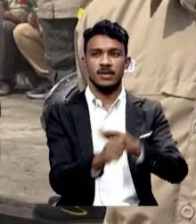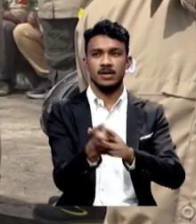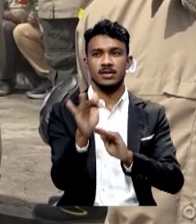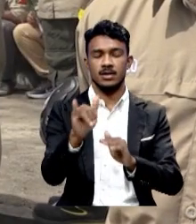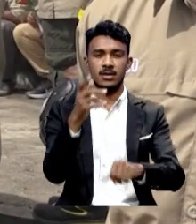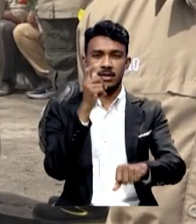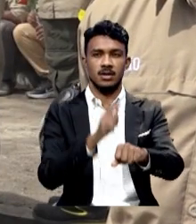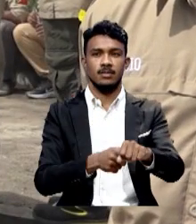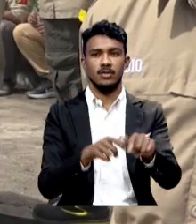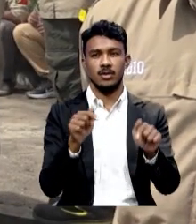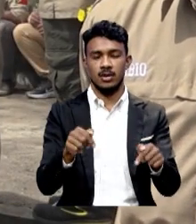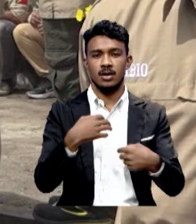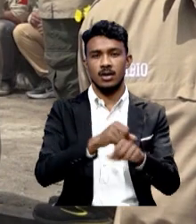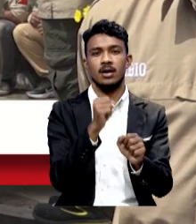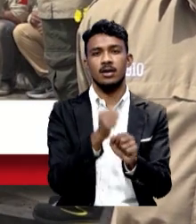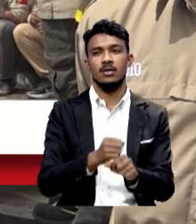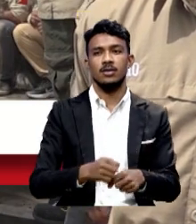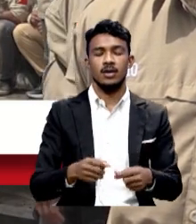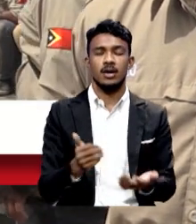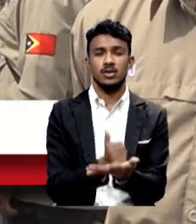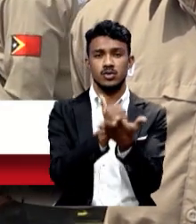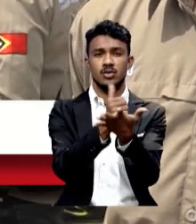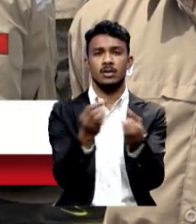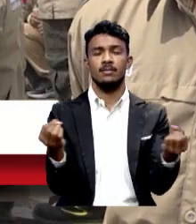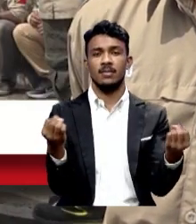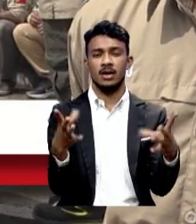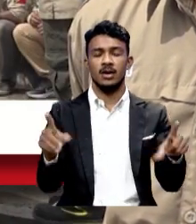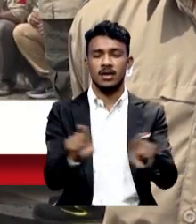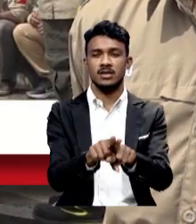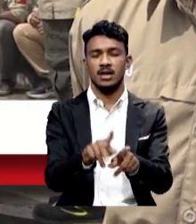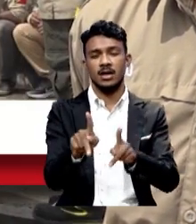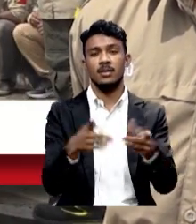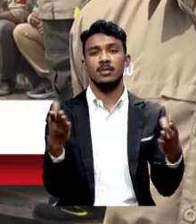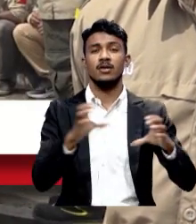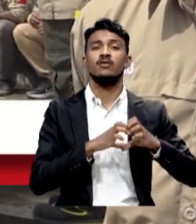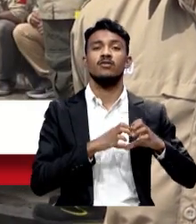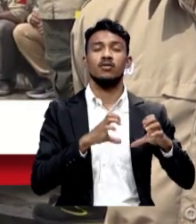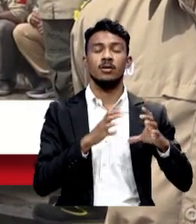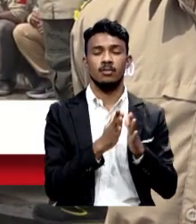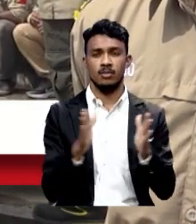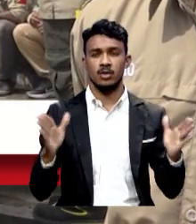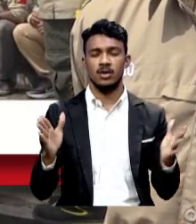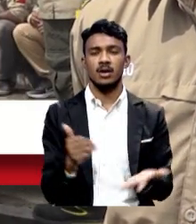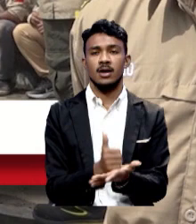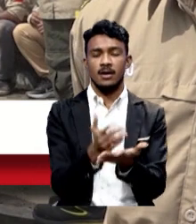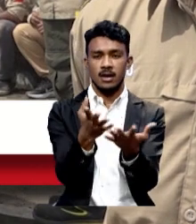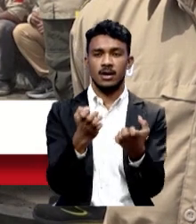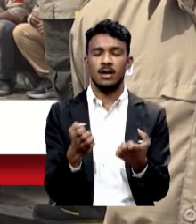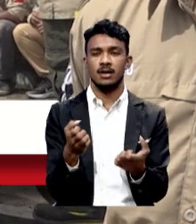ini halau karya ribarak nudar ema nebe ma hufuam bot hakara zura kubit laik